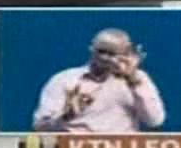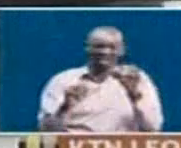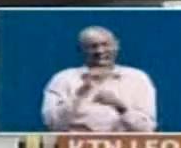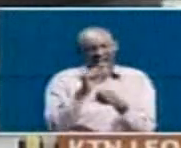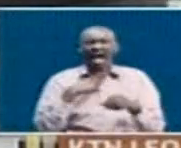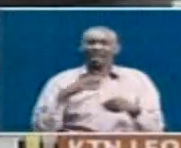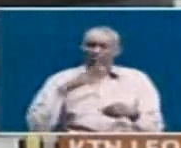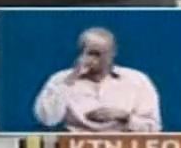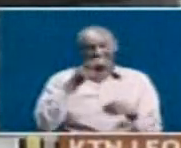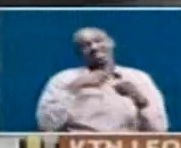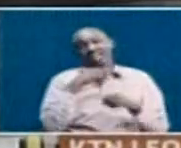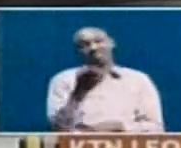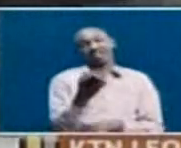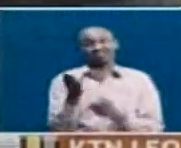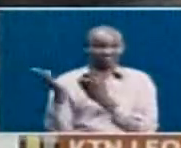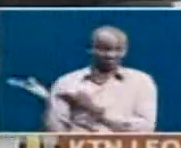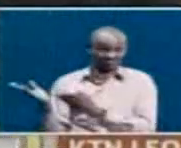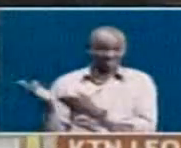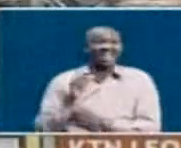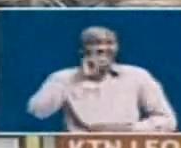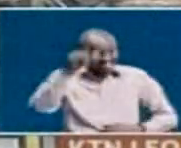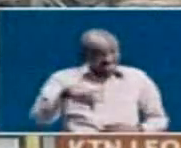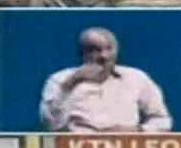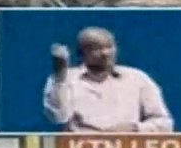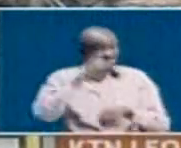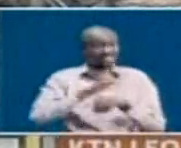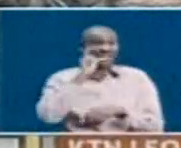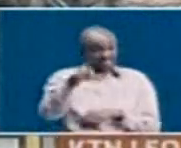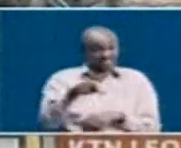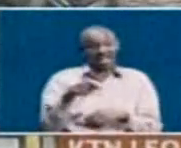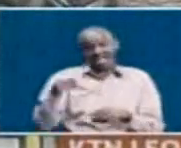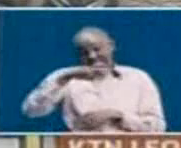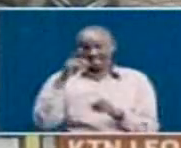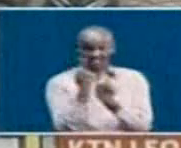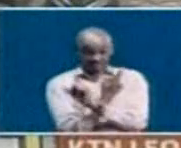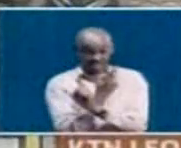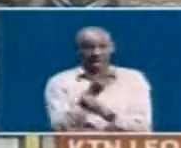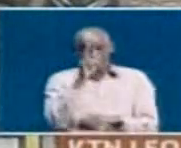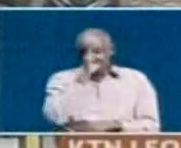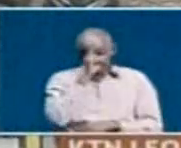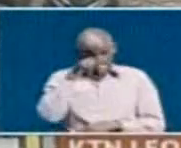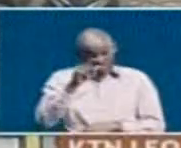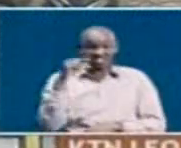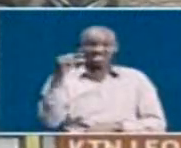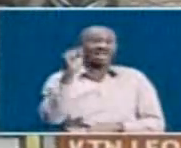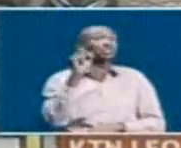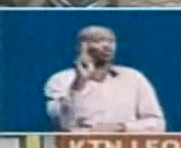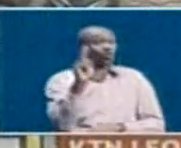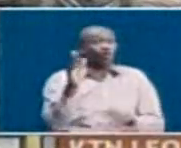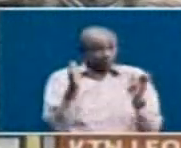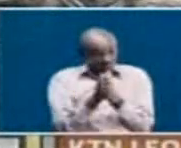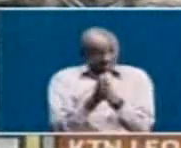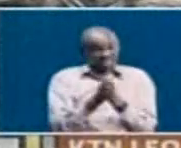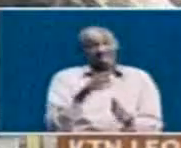kwa maafisa wa polisi. Siku tano baadaye katika eneo la Chesitet, maafisa wa polisi wa GSU pamoja na